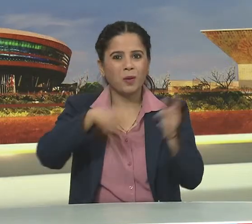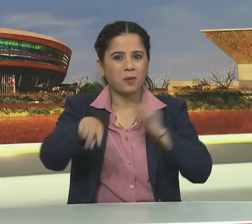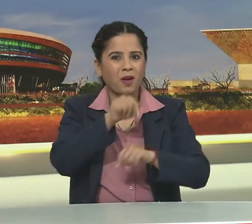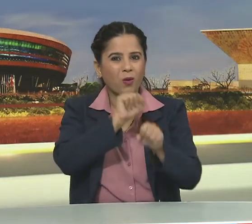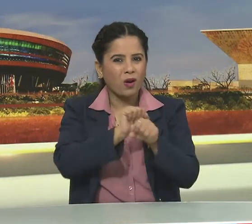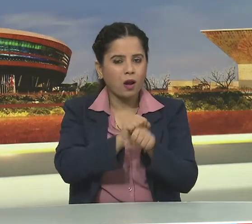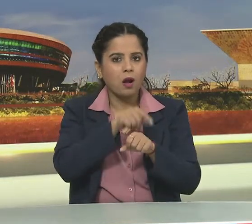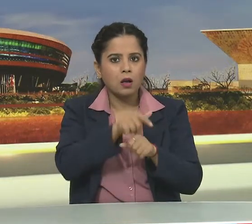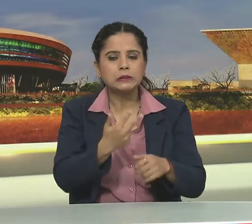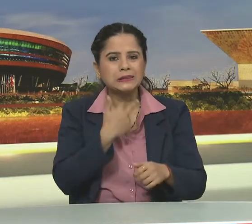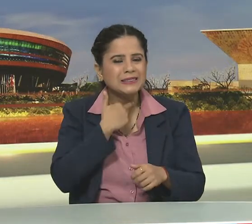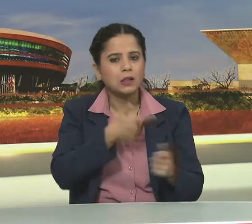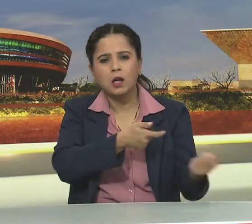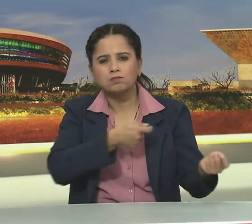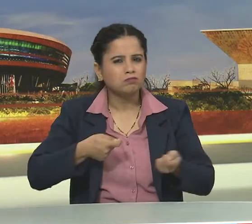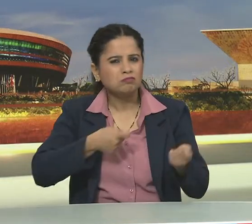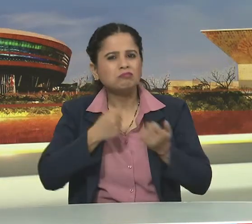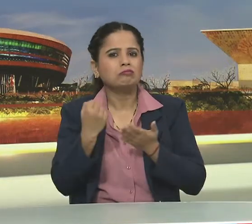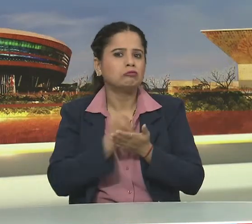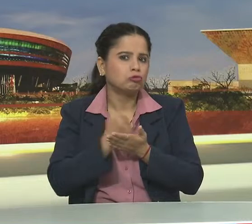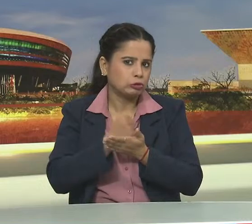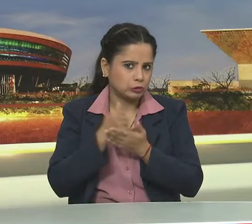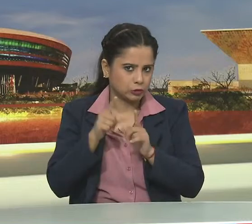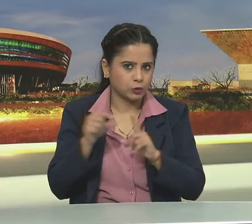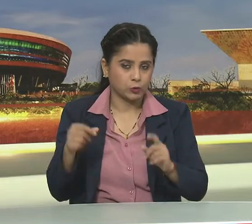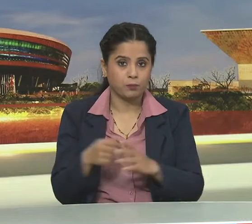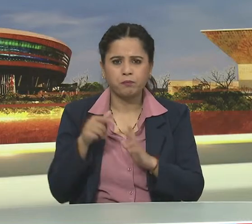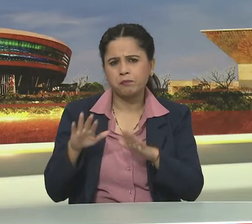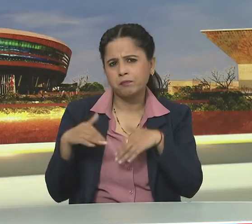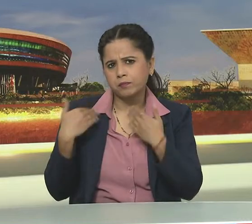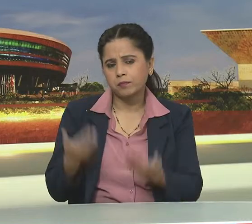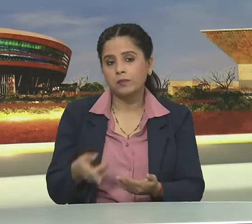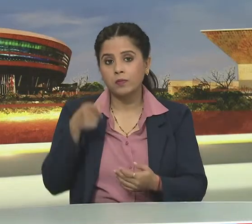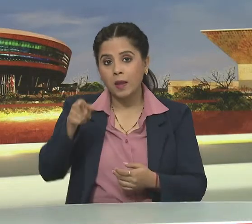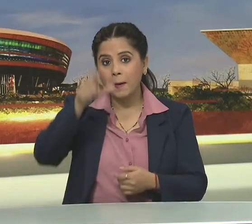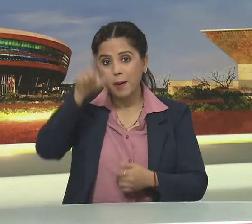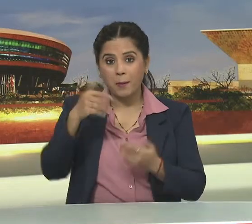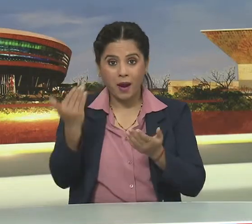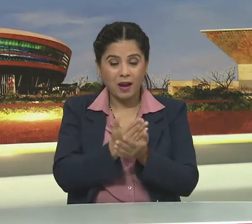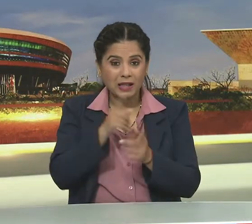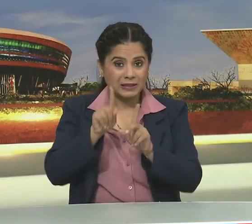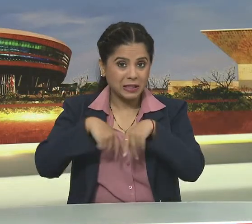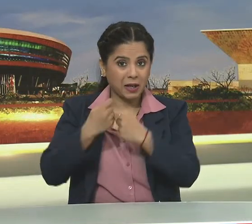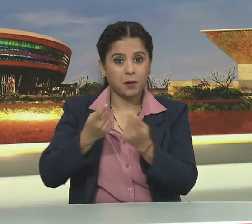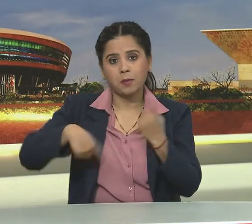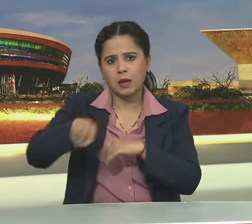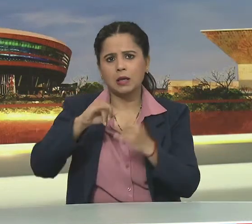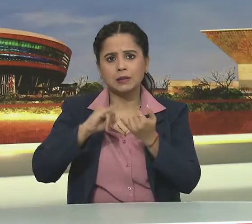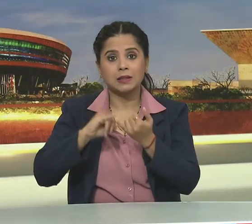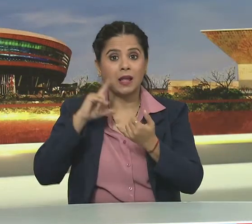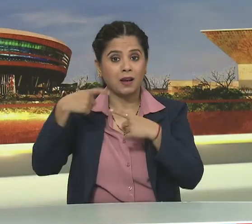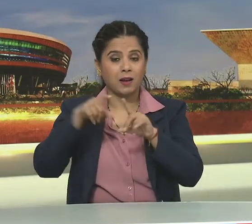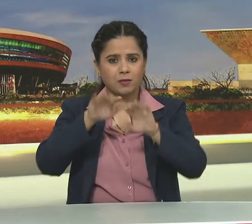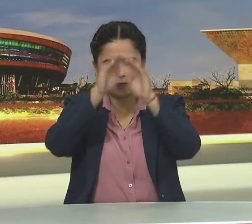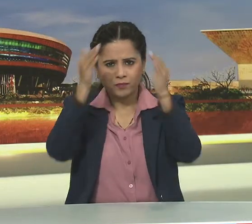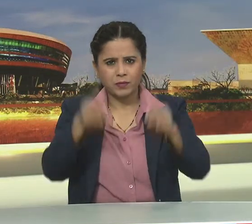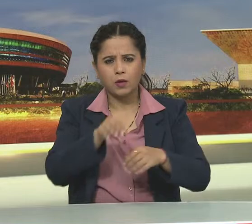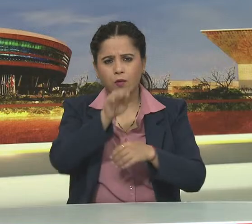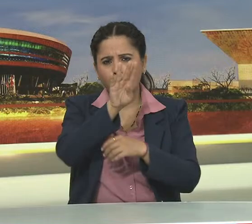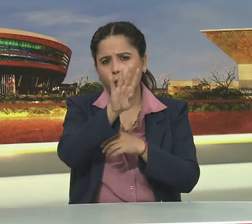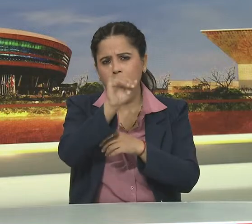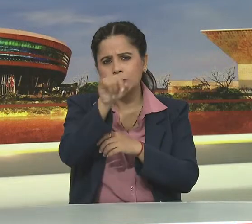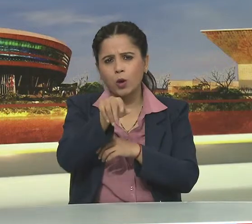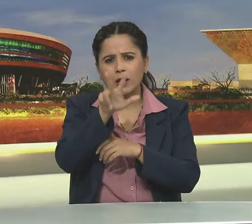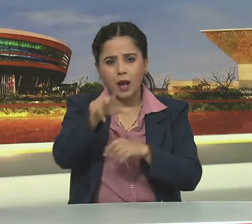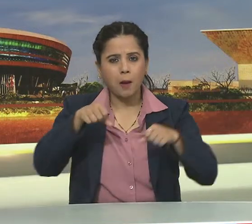हर संभव प्रयास किए जा रहे हैं। अब तक बचाव कर्मी सिलक्यारा सुरंग में 46.8 मीटर तक